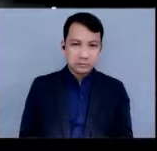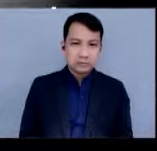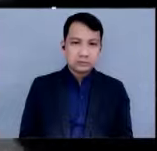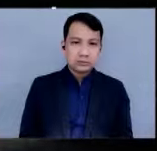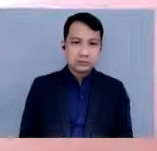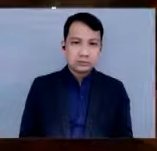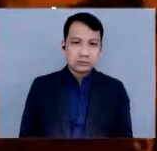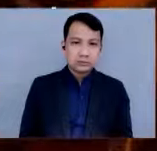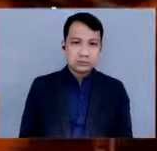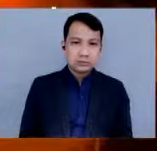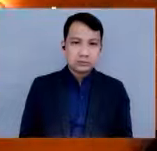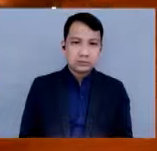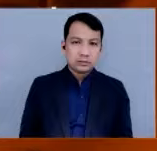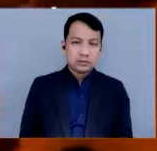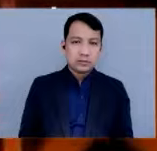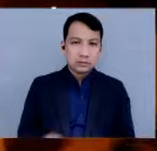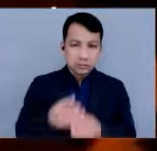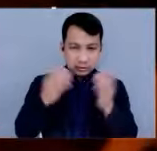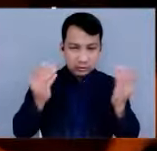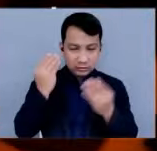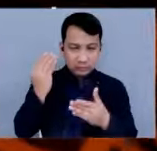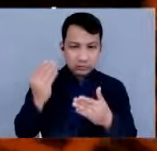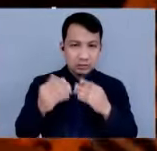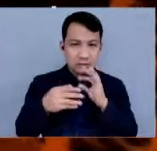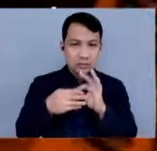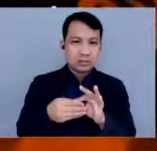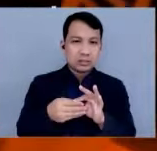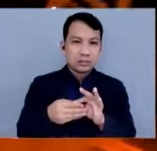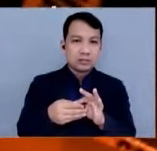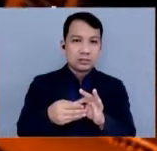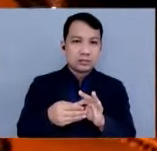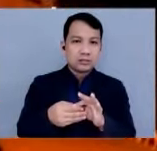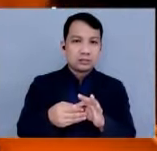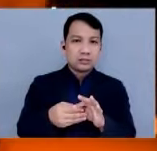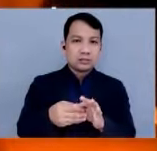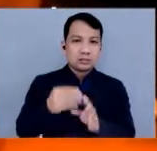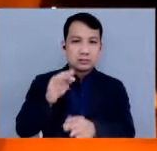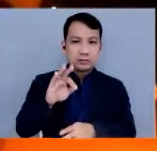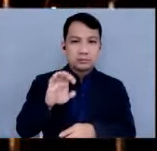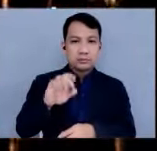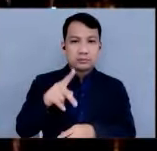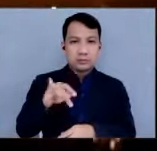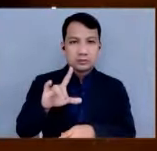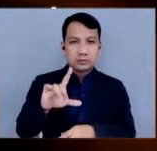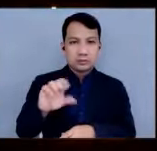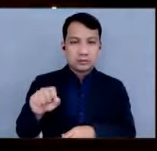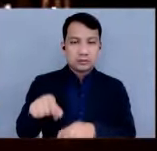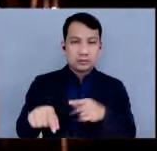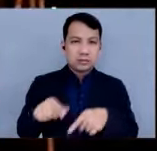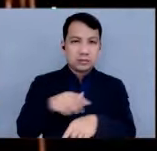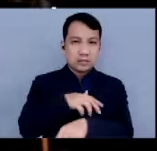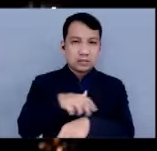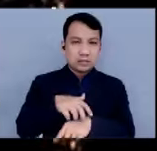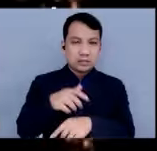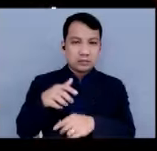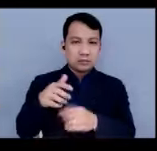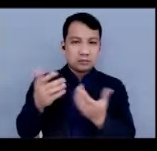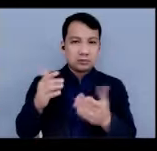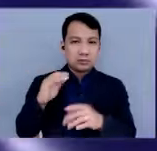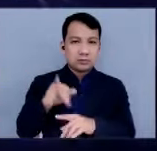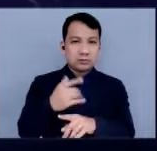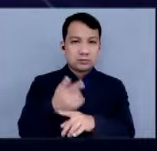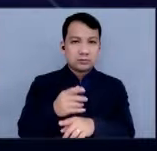Para naman i-celebrate ang bagong album, magko-concert si Felipe sa Space at Juan Ayala sa Makati City sa July